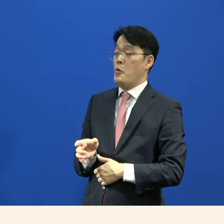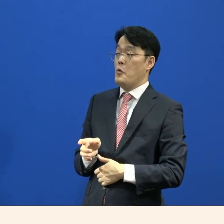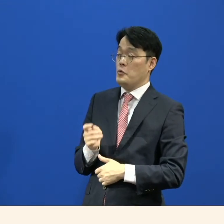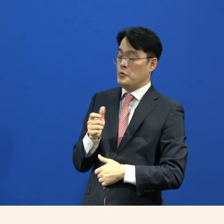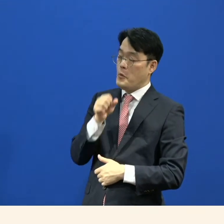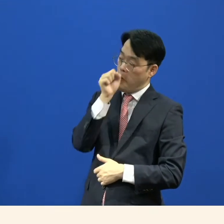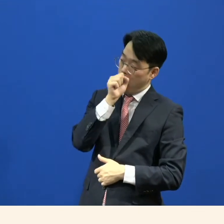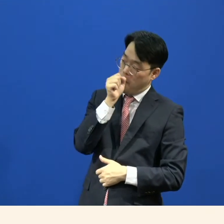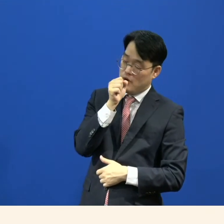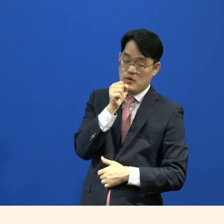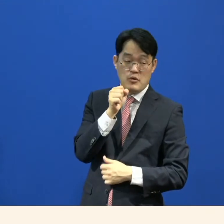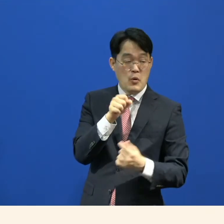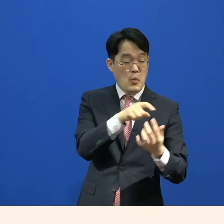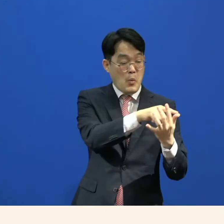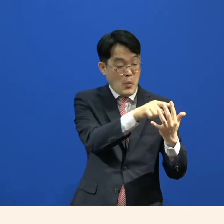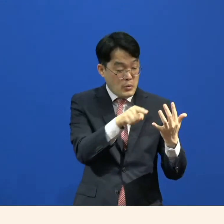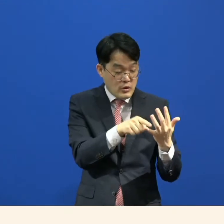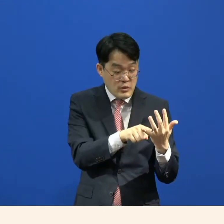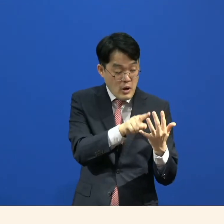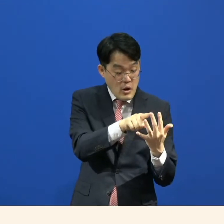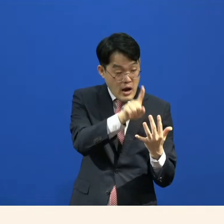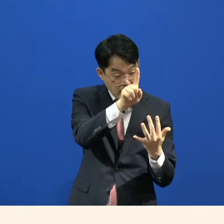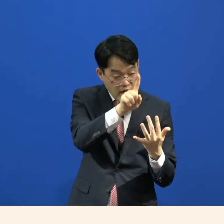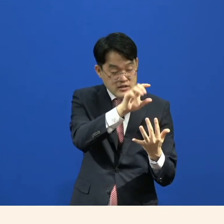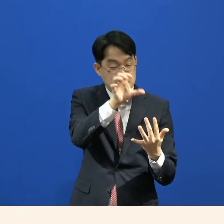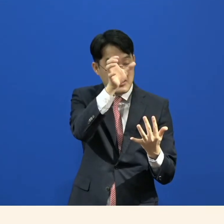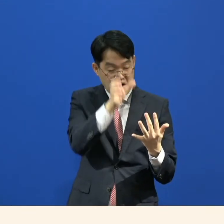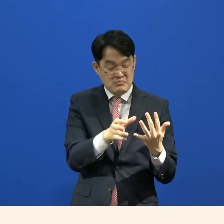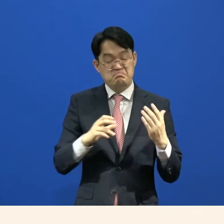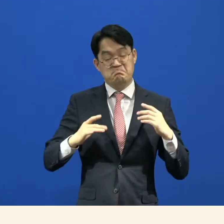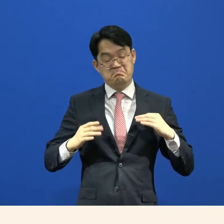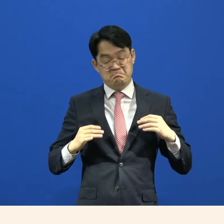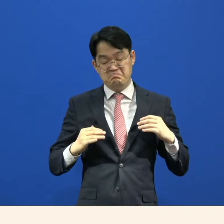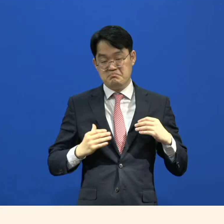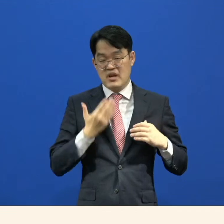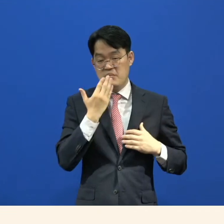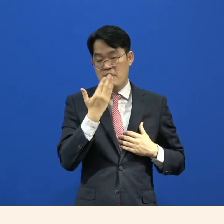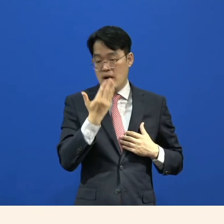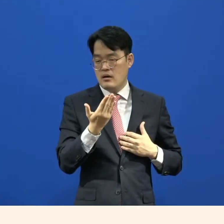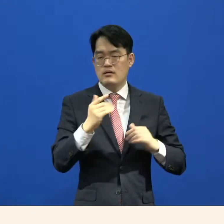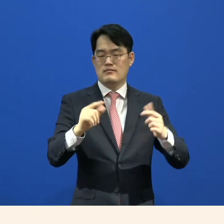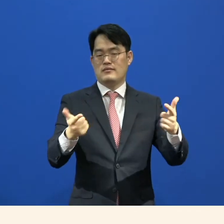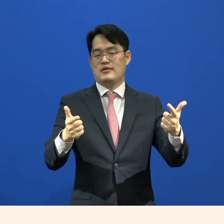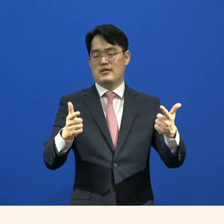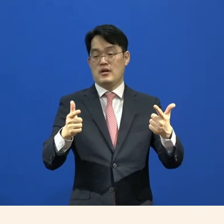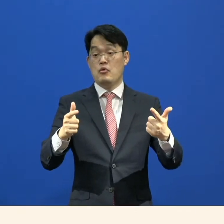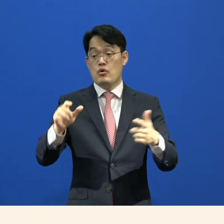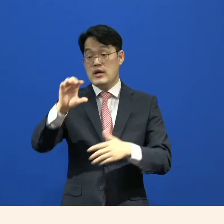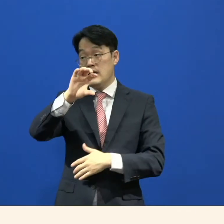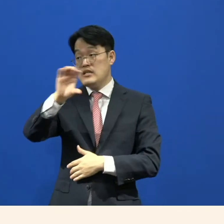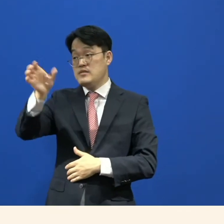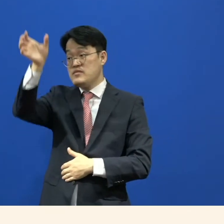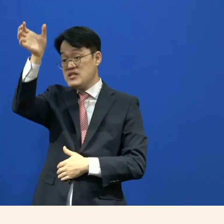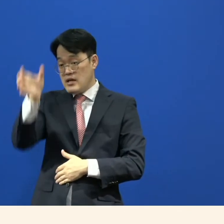중에 하나 이거 자랑할 수 있어 그 얘기를 하는 게 아니에요. 십자가 외에는 자랑할 것이 없다.